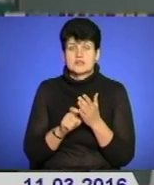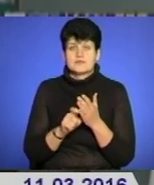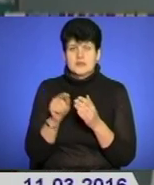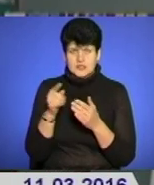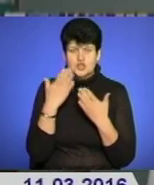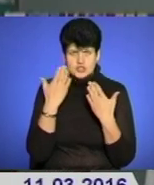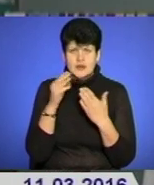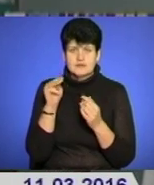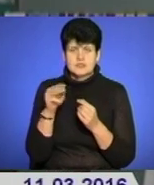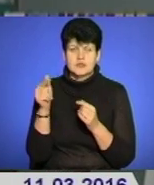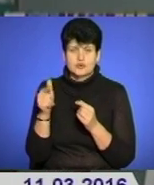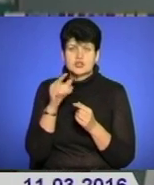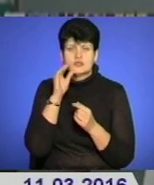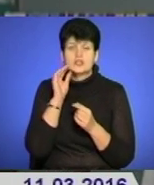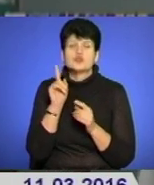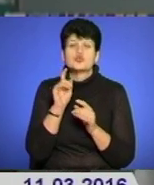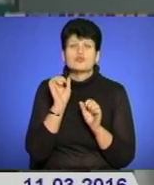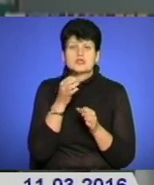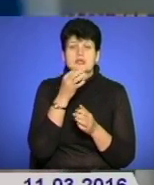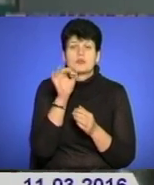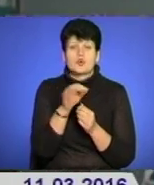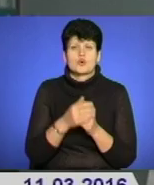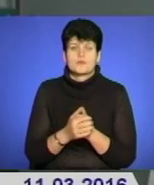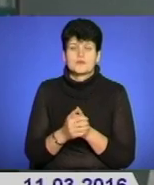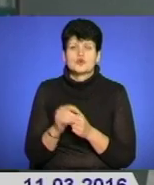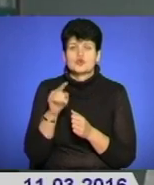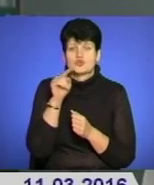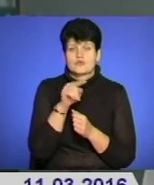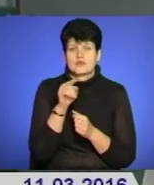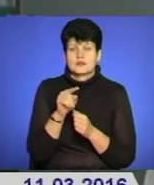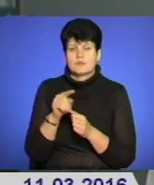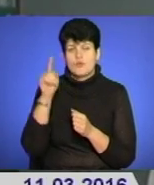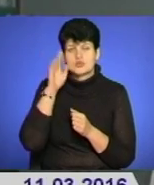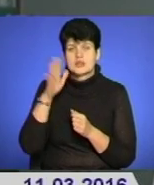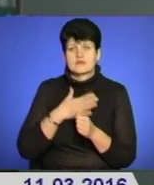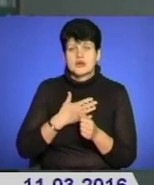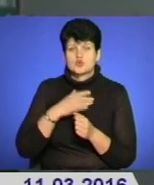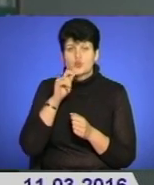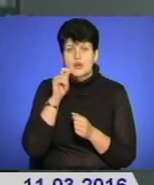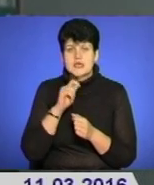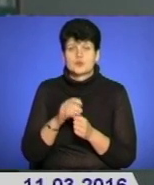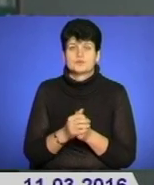читав Тараса Григоровича Шевченка? Що можеш сказати про нього? Що він прославив нашу Україну